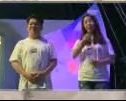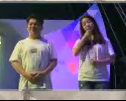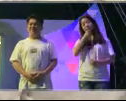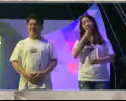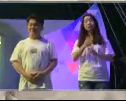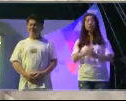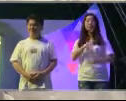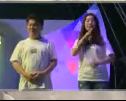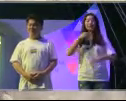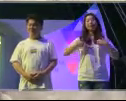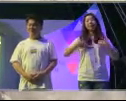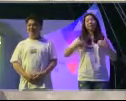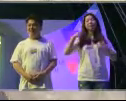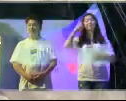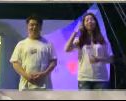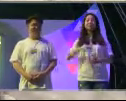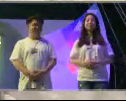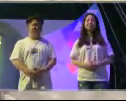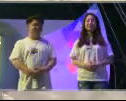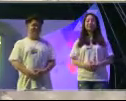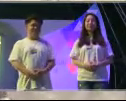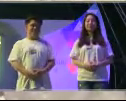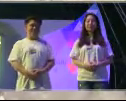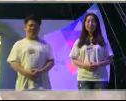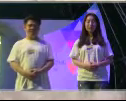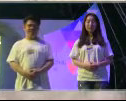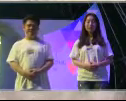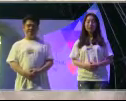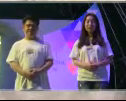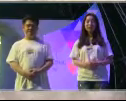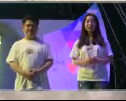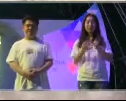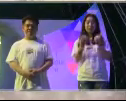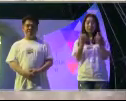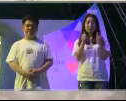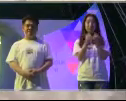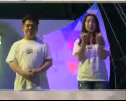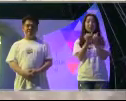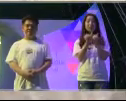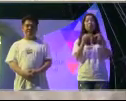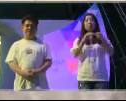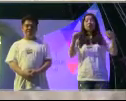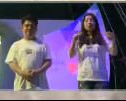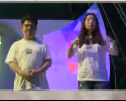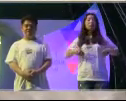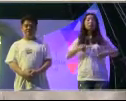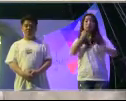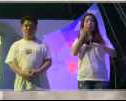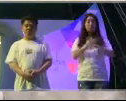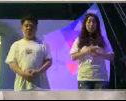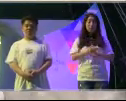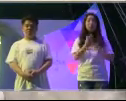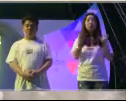기쁘게 생각합니다 성평등 없는 민주주의를 상상할 수 없듯이 성소수자